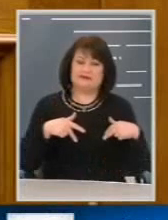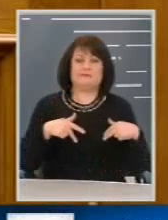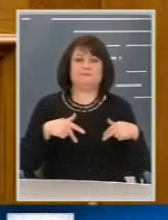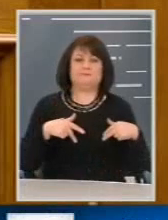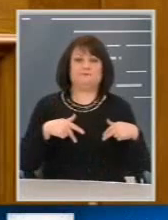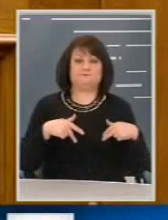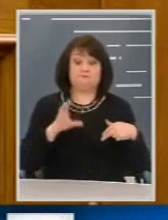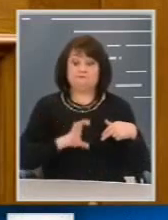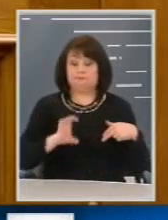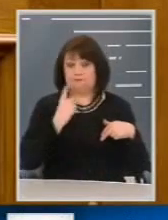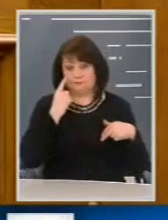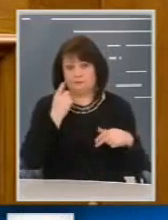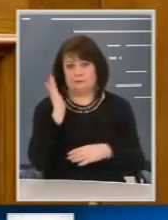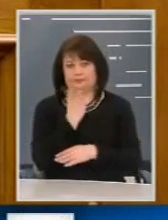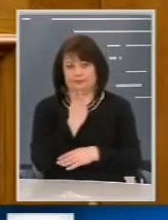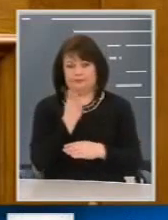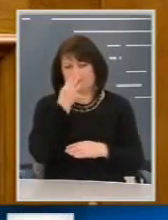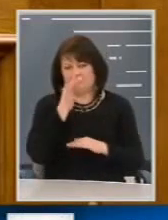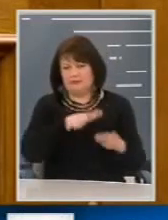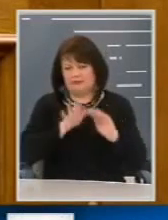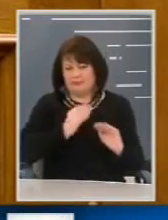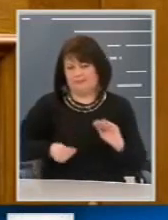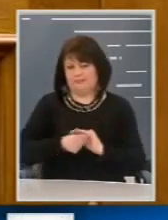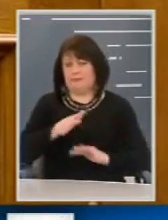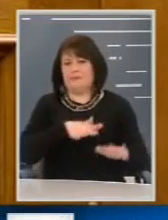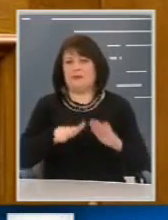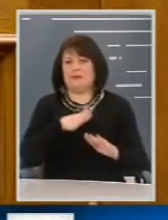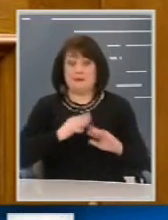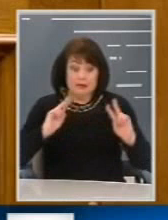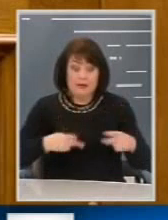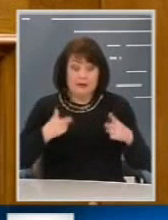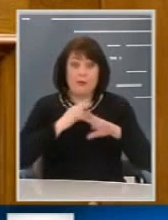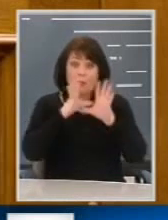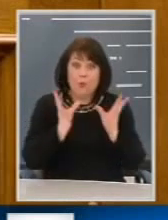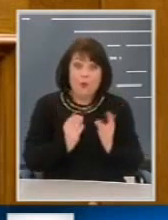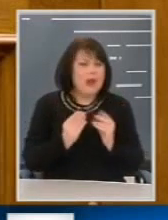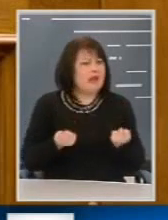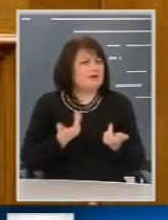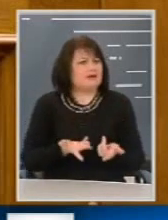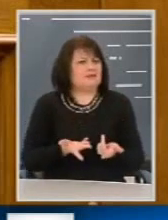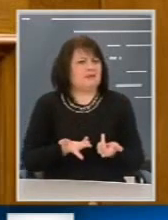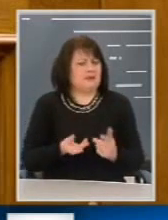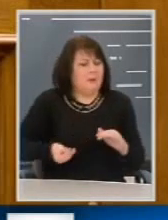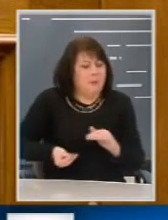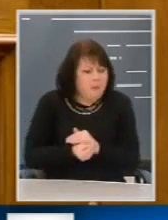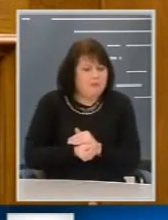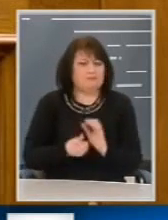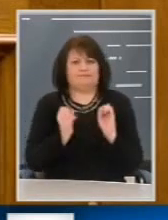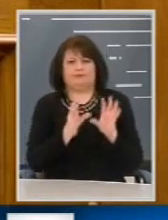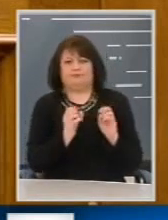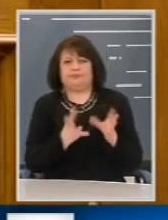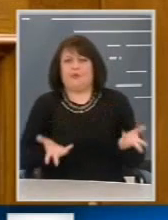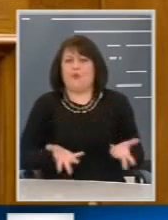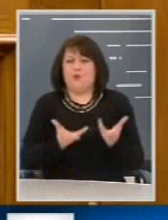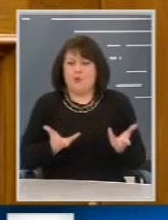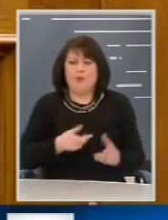να ερευνήσει και να πατάξει τη διαπλοκή, φέρνοντας στο φως όλες τις περιπτώσεις καταχρήσεων, χαριστικών